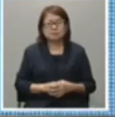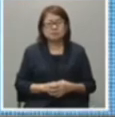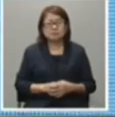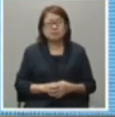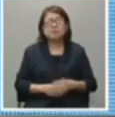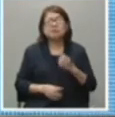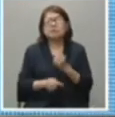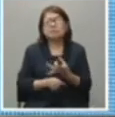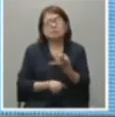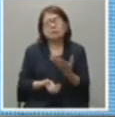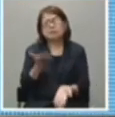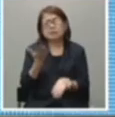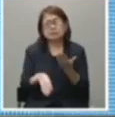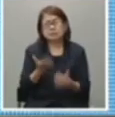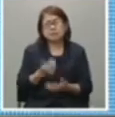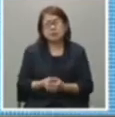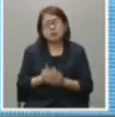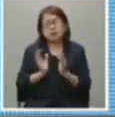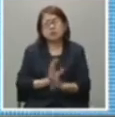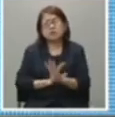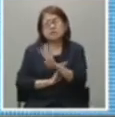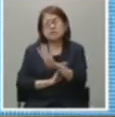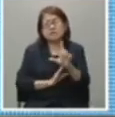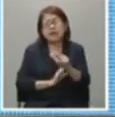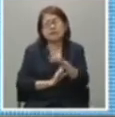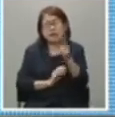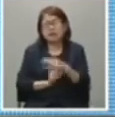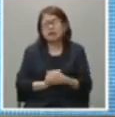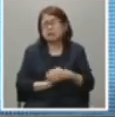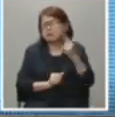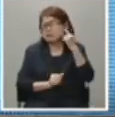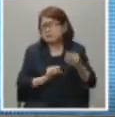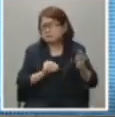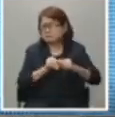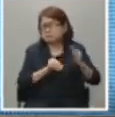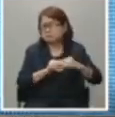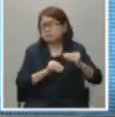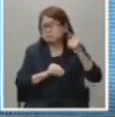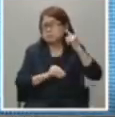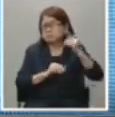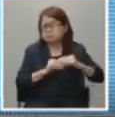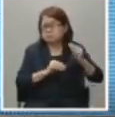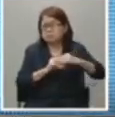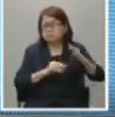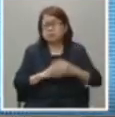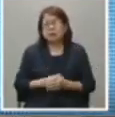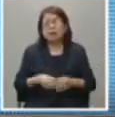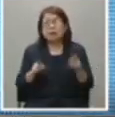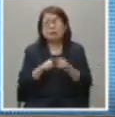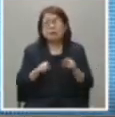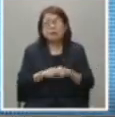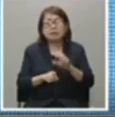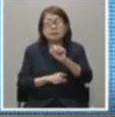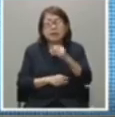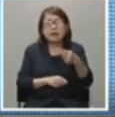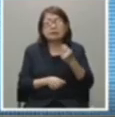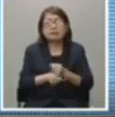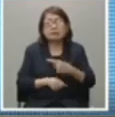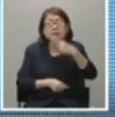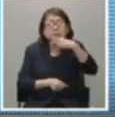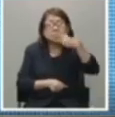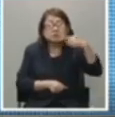ทำอะไรก็ได้ที่มันคนทั้ง4ล้านคนเขาใช้อ่ะ ขอเสียงประกอบด้วยนะคะ เหมือนกับทำสาพัดทำอะไรแปรงที่ฟันไหมก